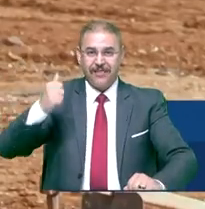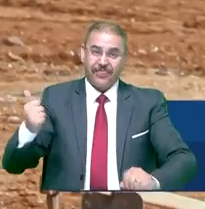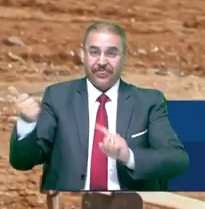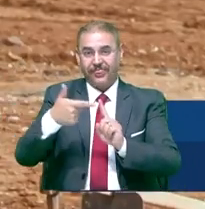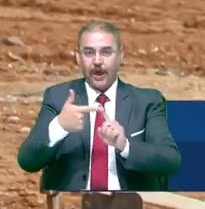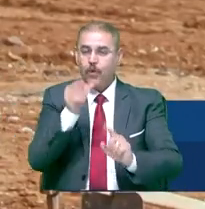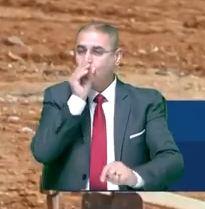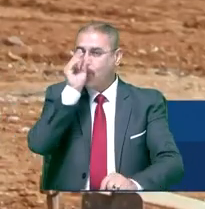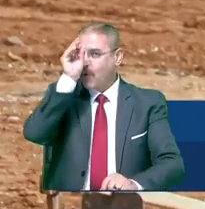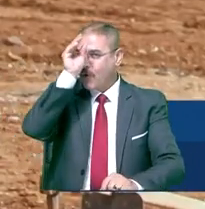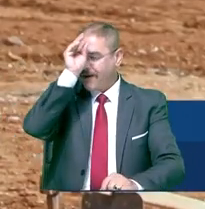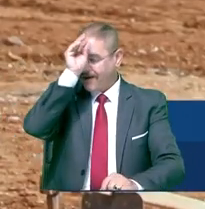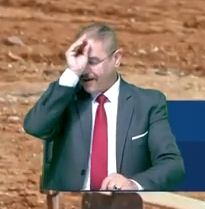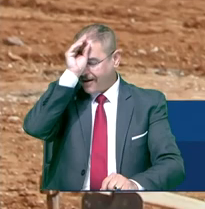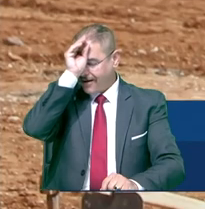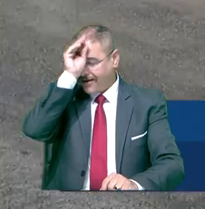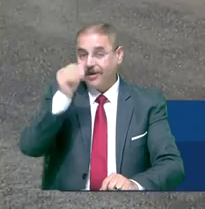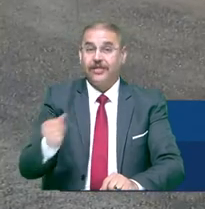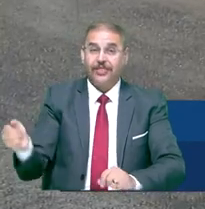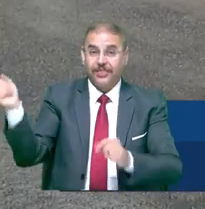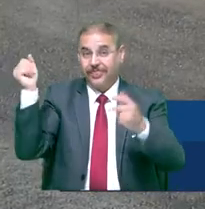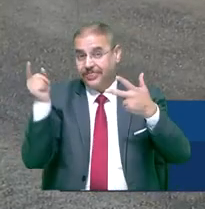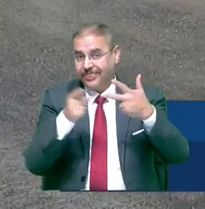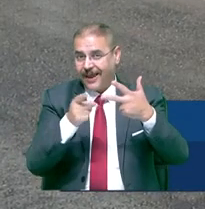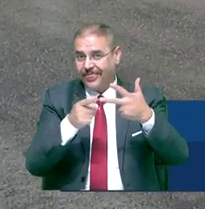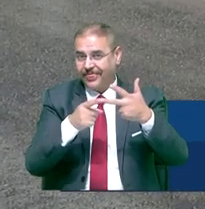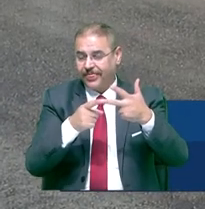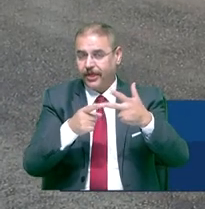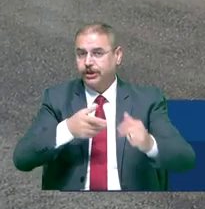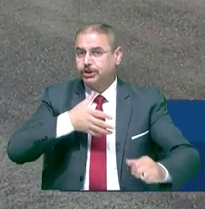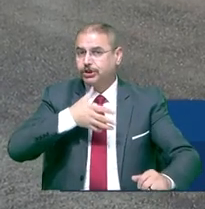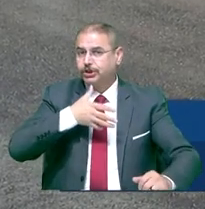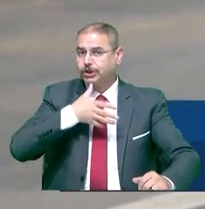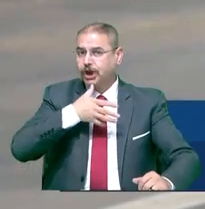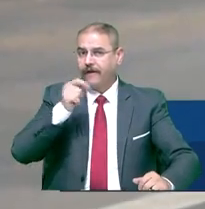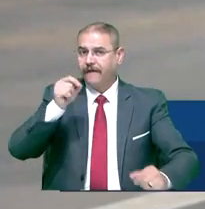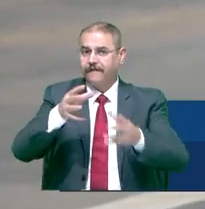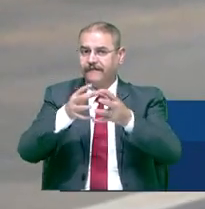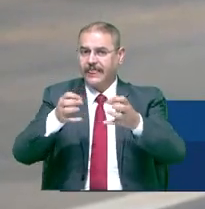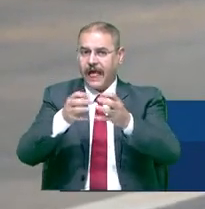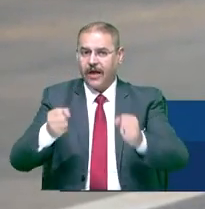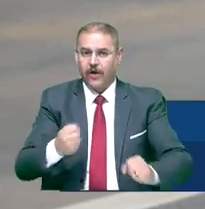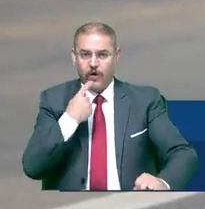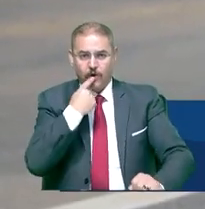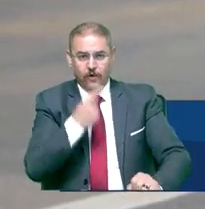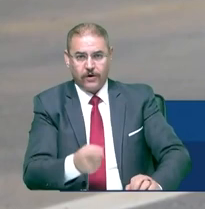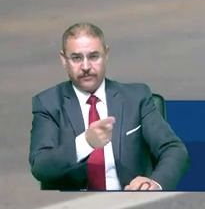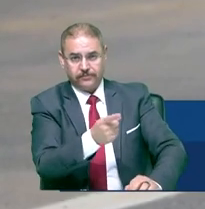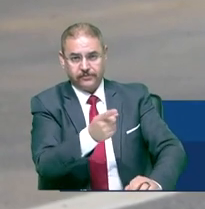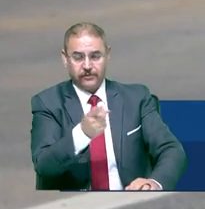ثم القى مفتي القوه المسلحه الاردنيه العقيد امام حسن مخاتره كلمه قال فيها